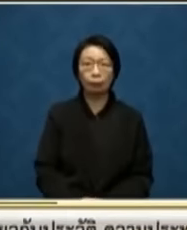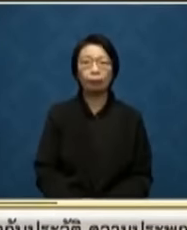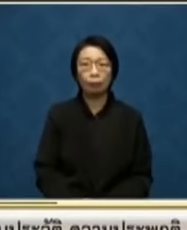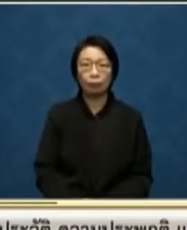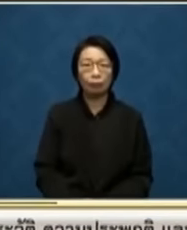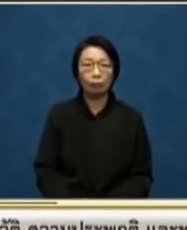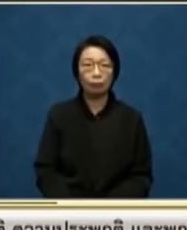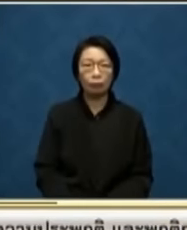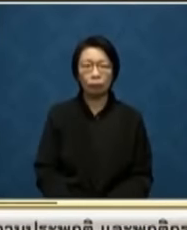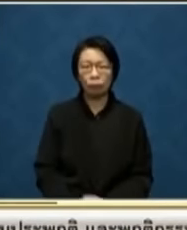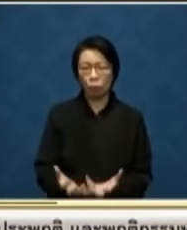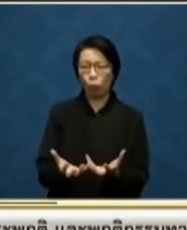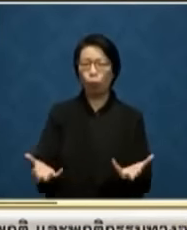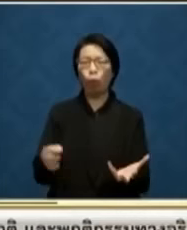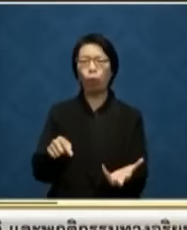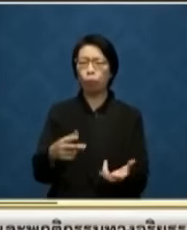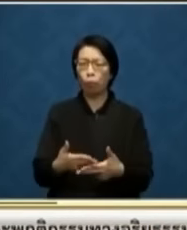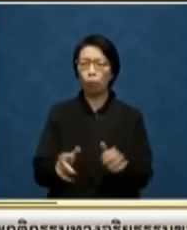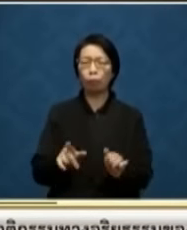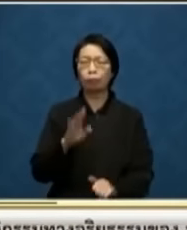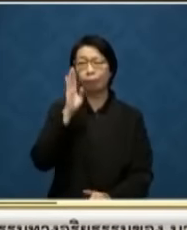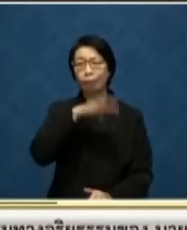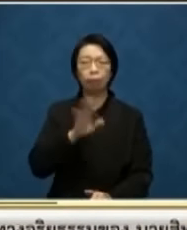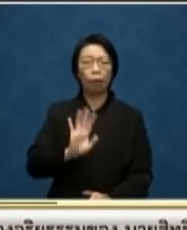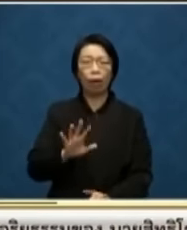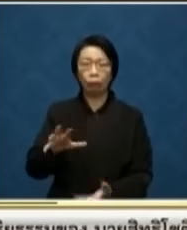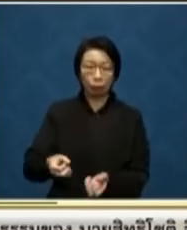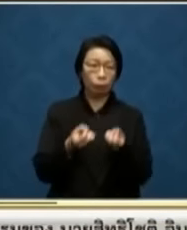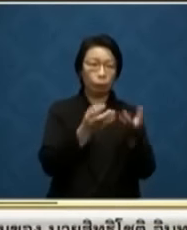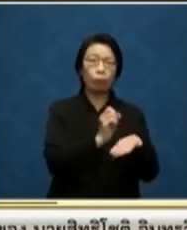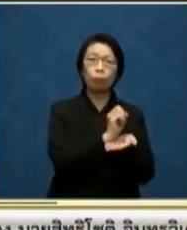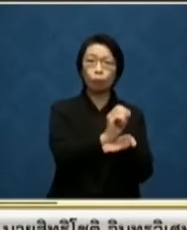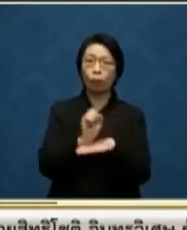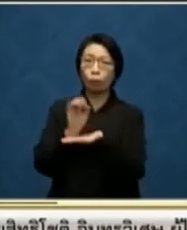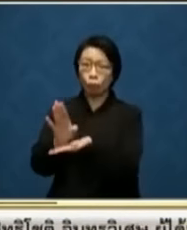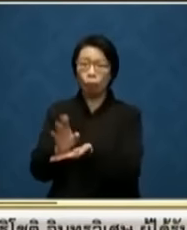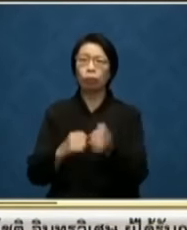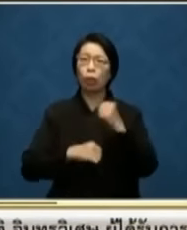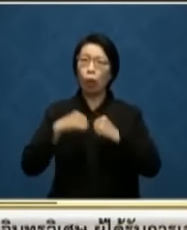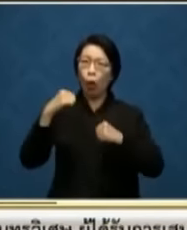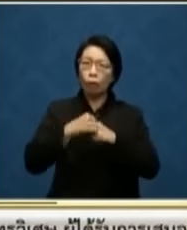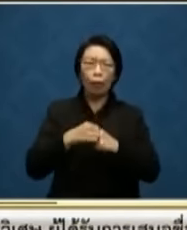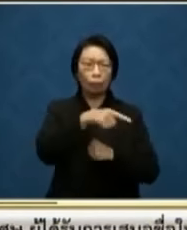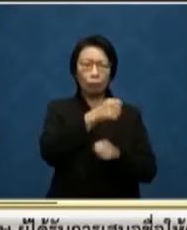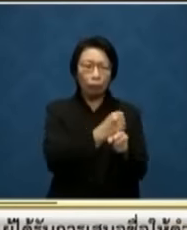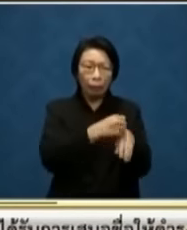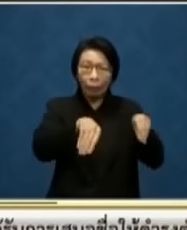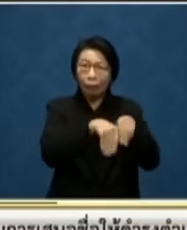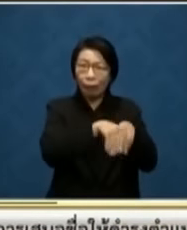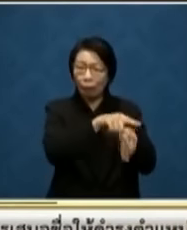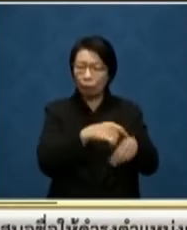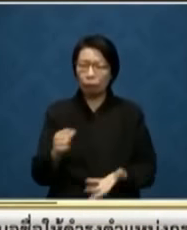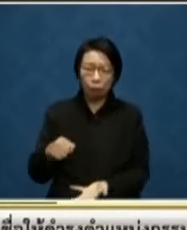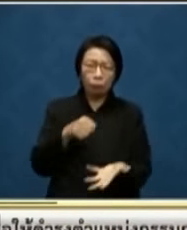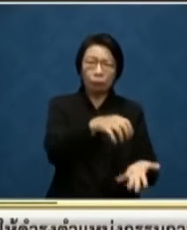างคนเขามีผู้ติดตาม มีผู้ช่วยมาทำงานถ้าจะเอาอาหารไปที่ห้องส.ส.ก็ยิ่งทำได้และถ้าปิดประชุม